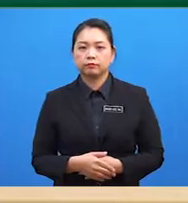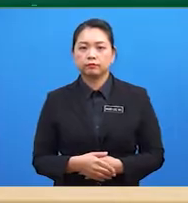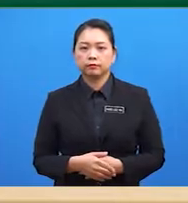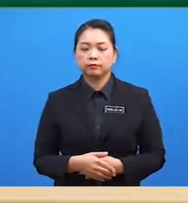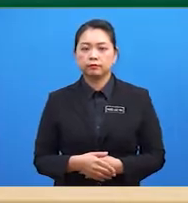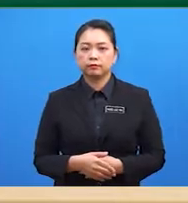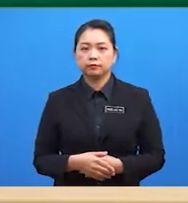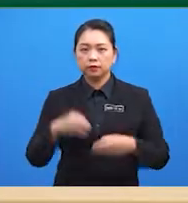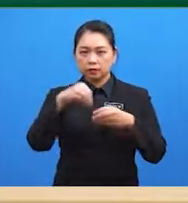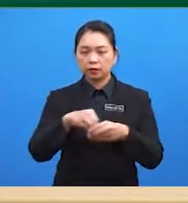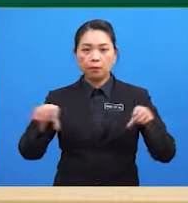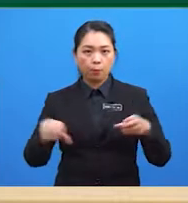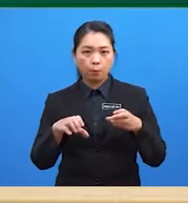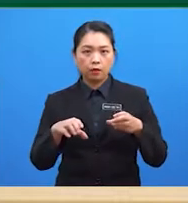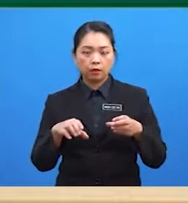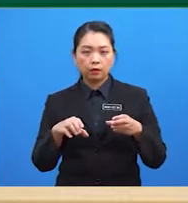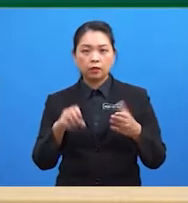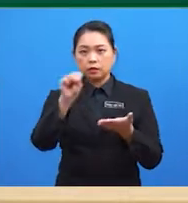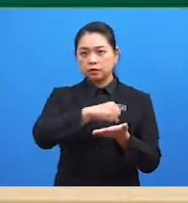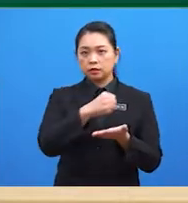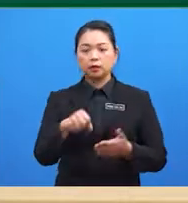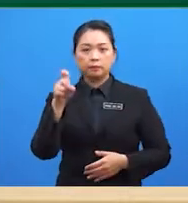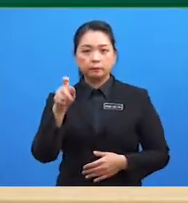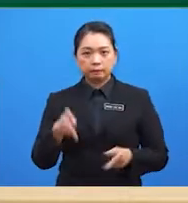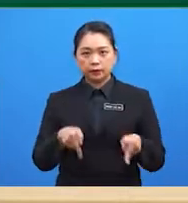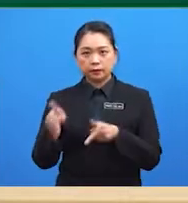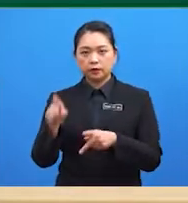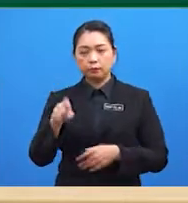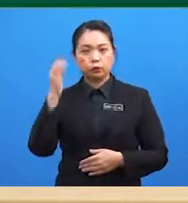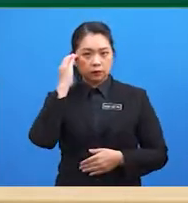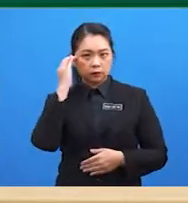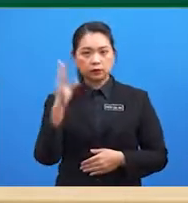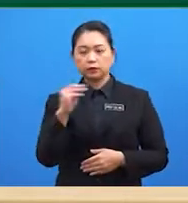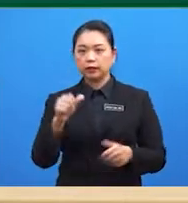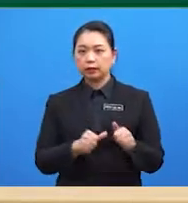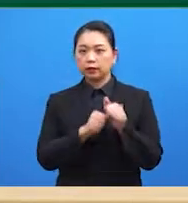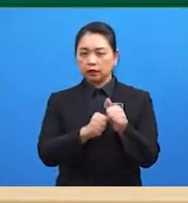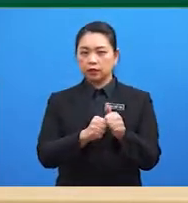Dalam mencipta syair, pelajar perlu tahu dan ingat akronim